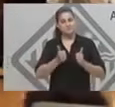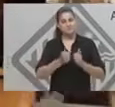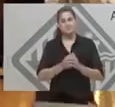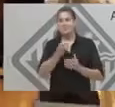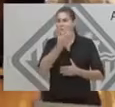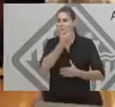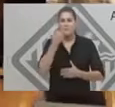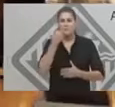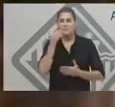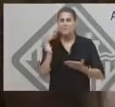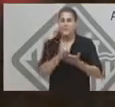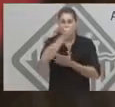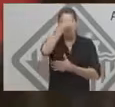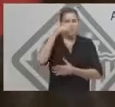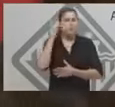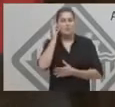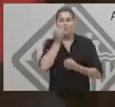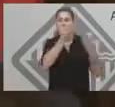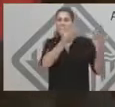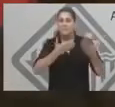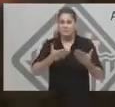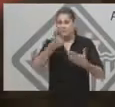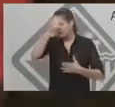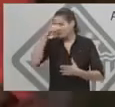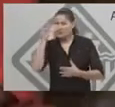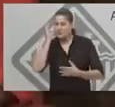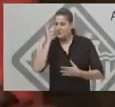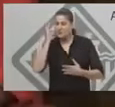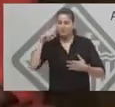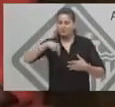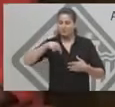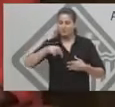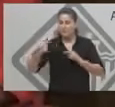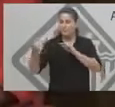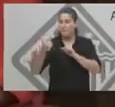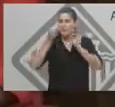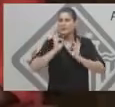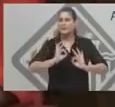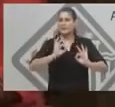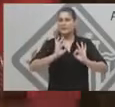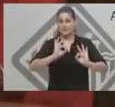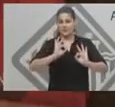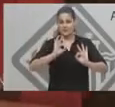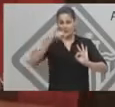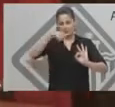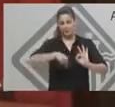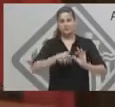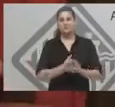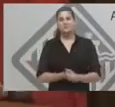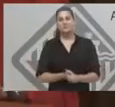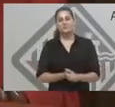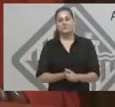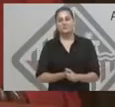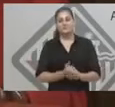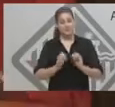Molt bones tardes a totes i a tots. Benvingudes, benvinguts en aquesta sessió extraordinària d'avui.